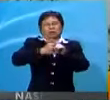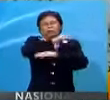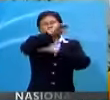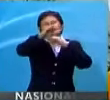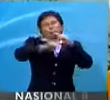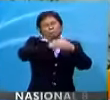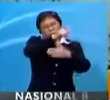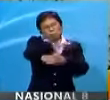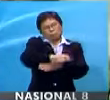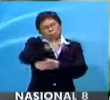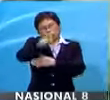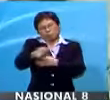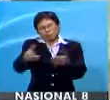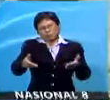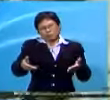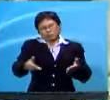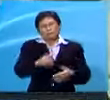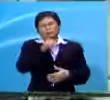sebbilangan